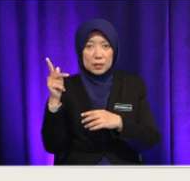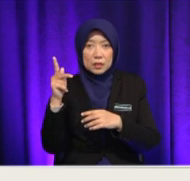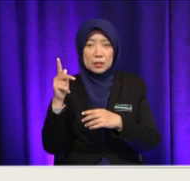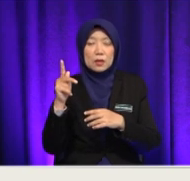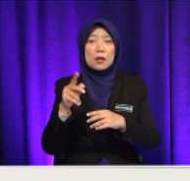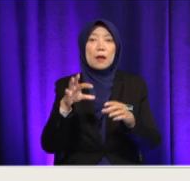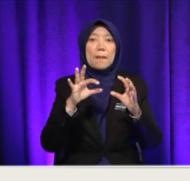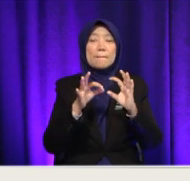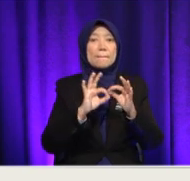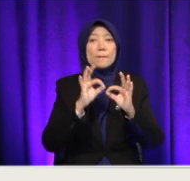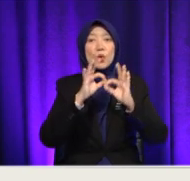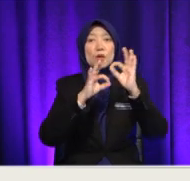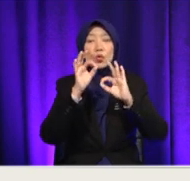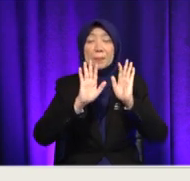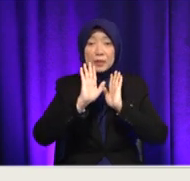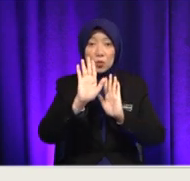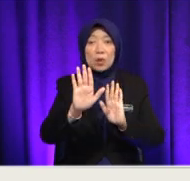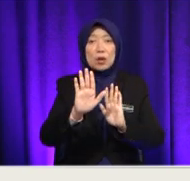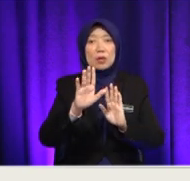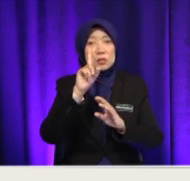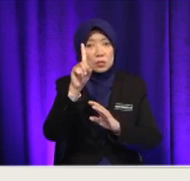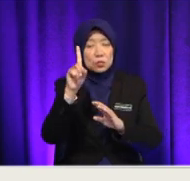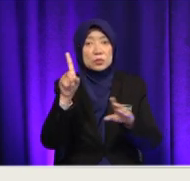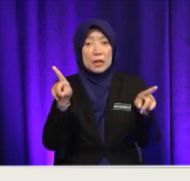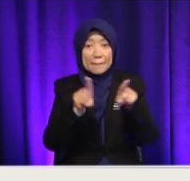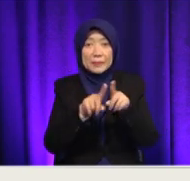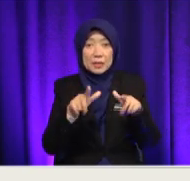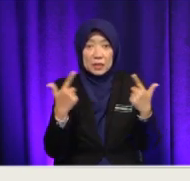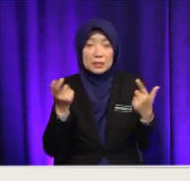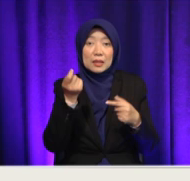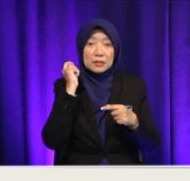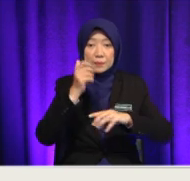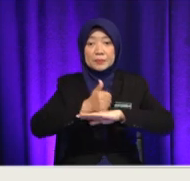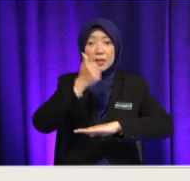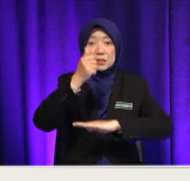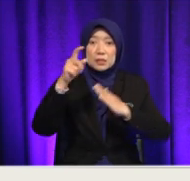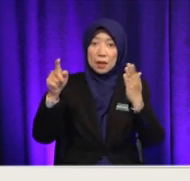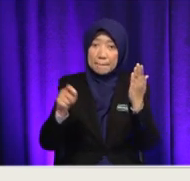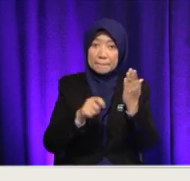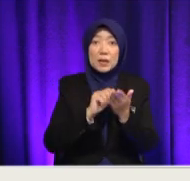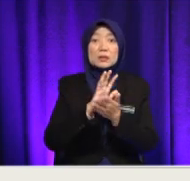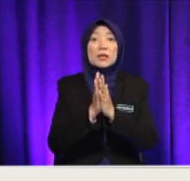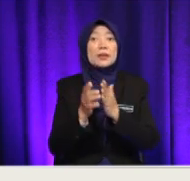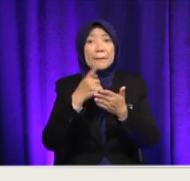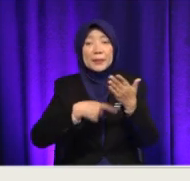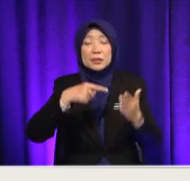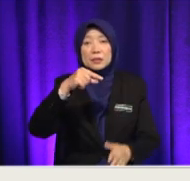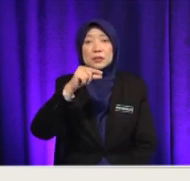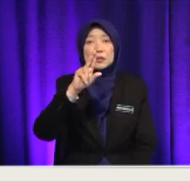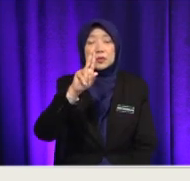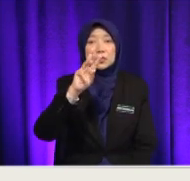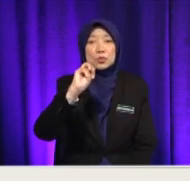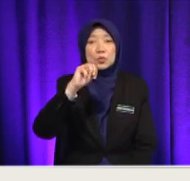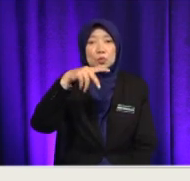lain. Ya. Okey, kita tengok apabila asid ditambah, apa Chong dapat tadi? Dia menggumpal. Yes. Ion